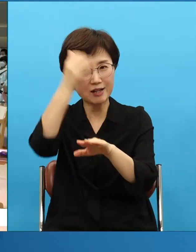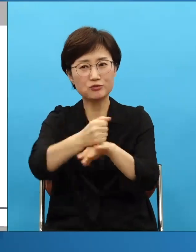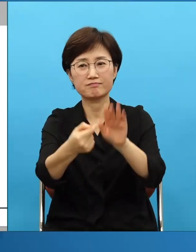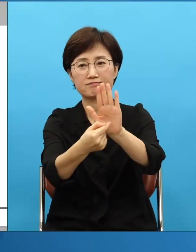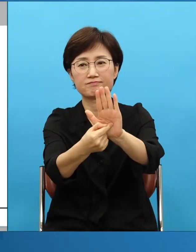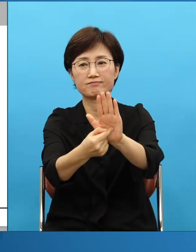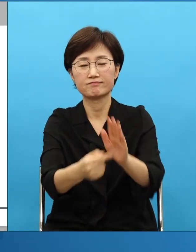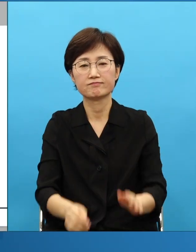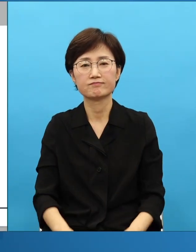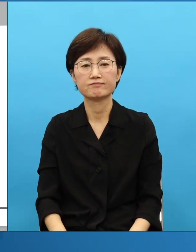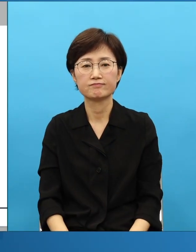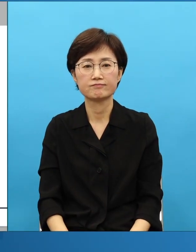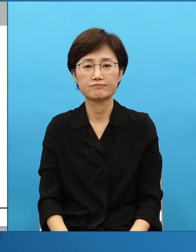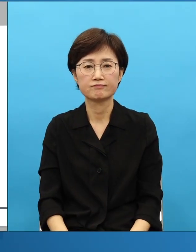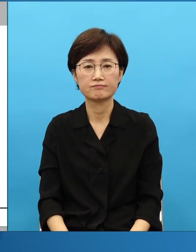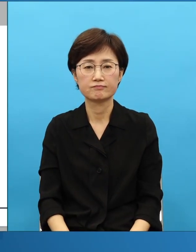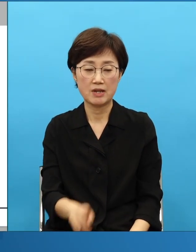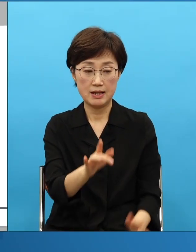공지됩니다.